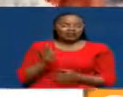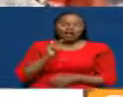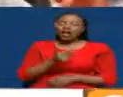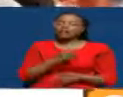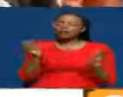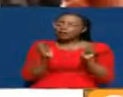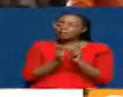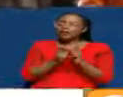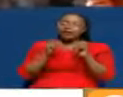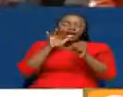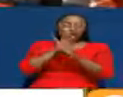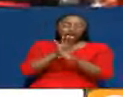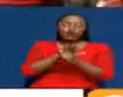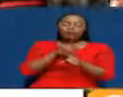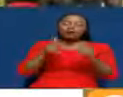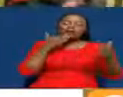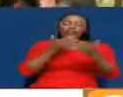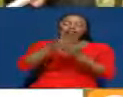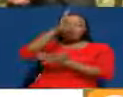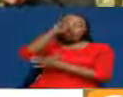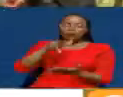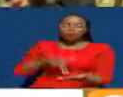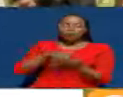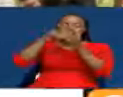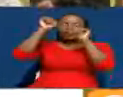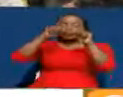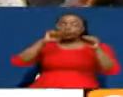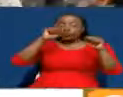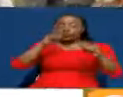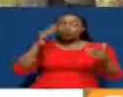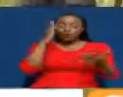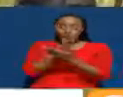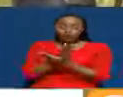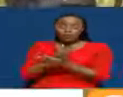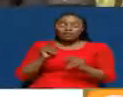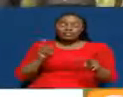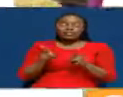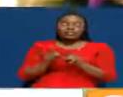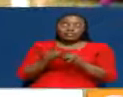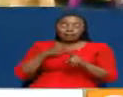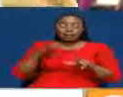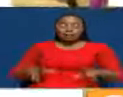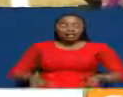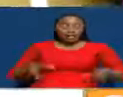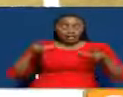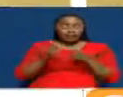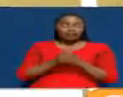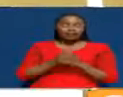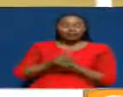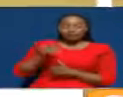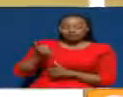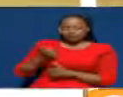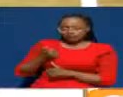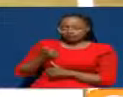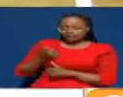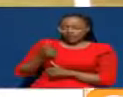Tulipitia machungu lakini nashukuru Mungu maana ninasimama na ninaweza shuhudia maisha ya dada yangu Caroline. Caroline was buried in